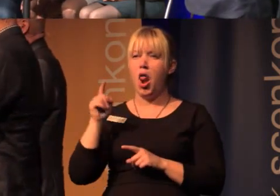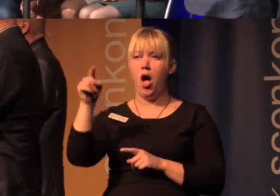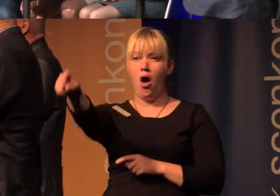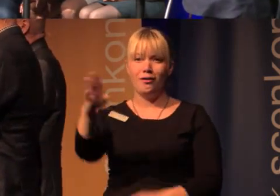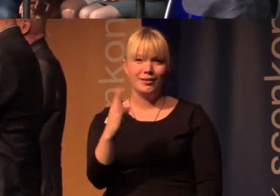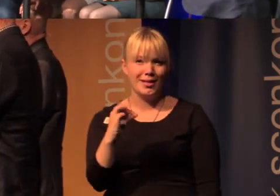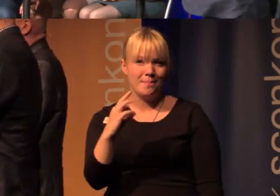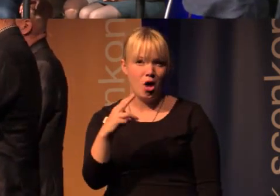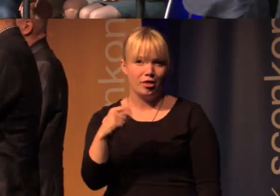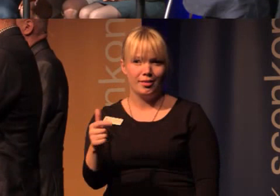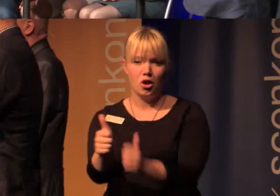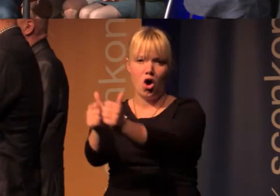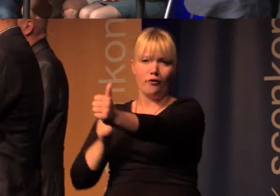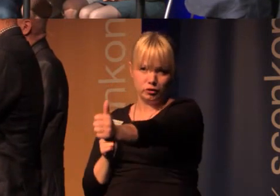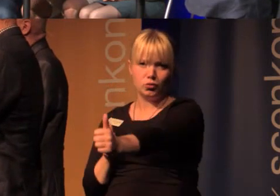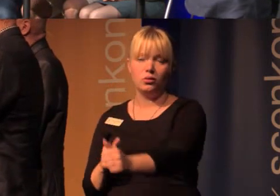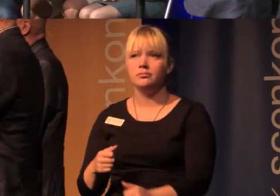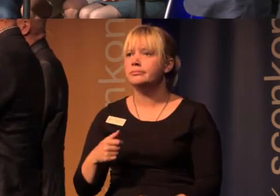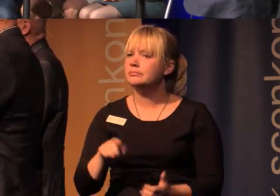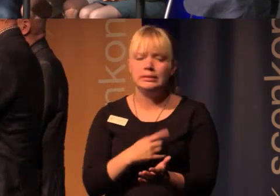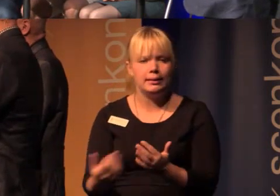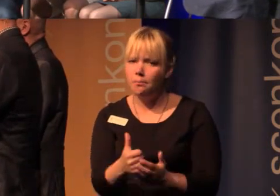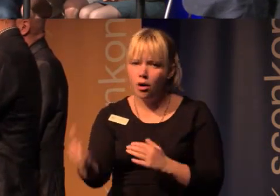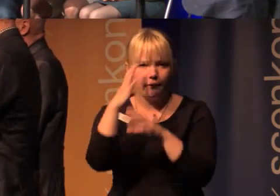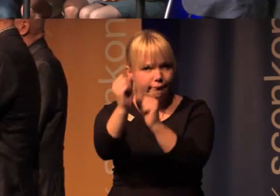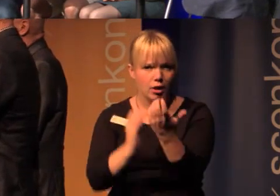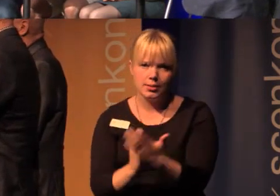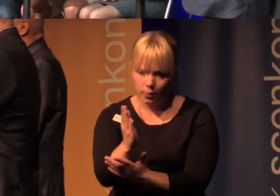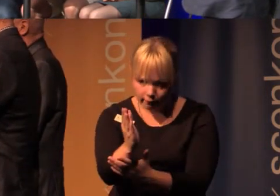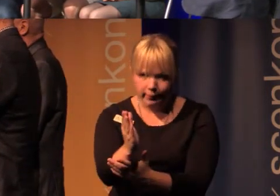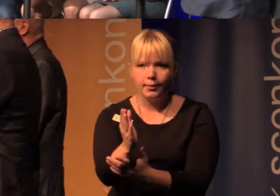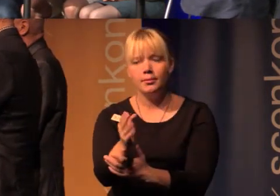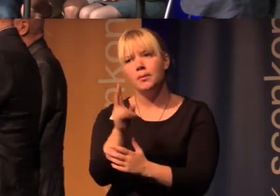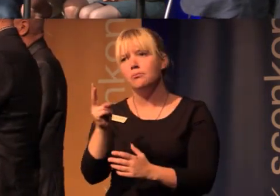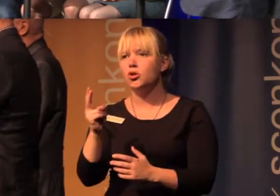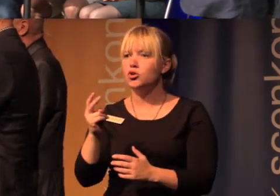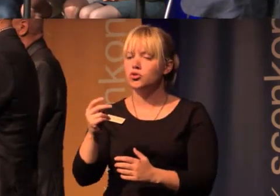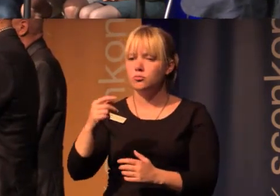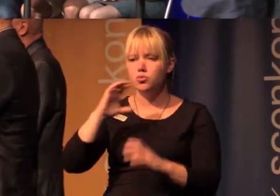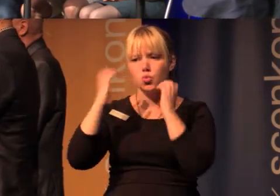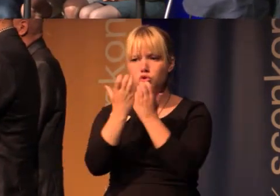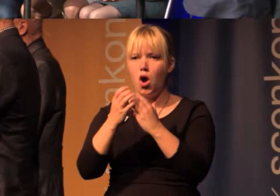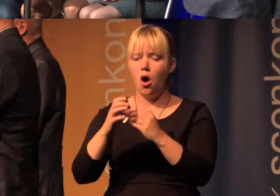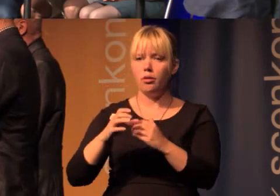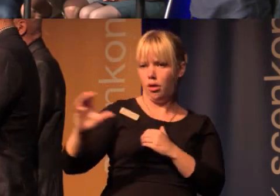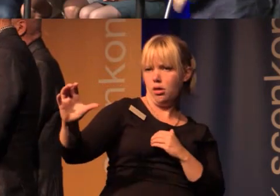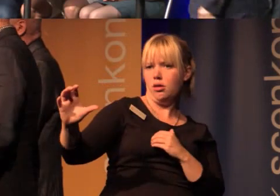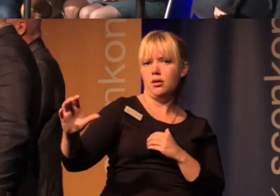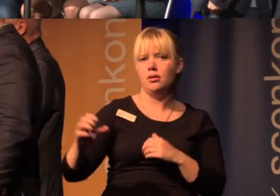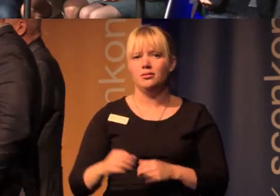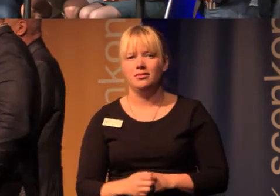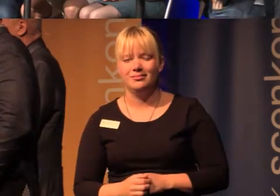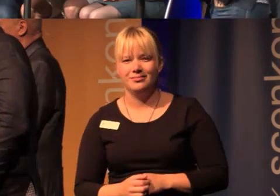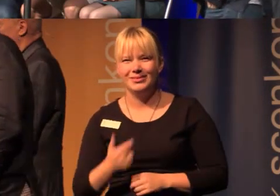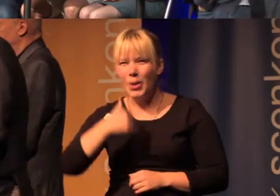Dramaten. Och då pratar jag inte bara om geografiskt avstånd, utan också ett socialt avstånd. Vi var på